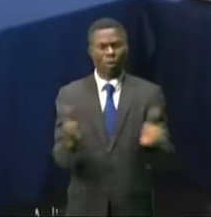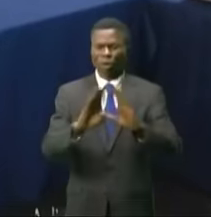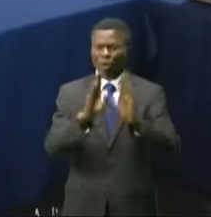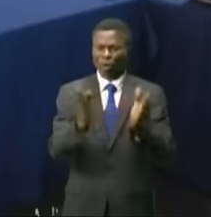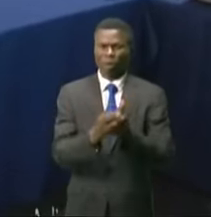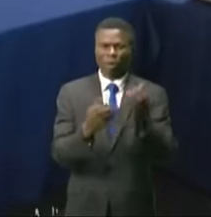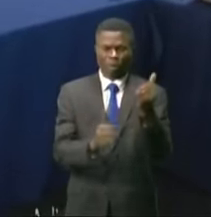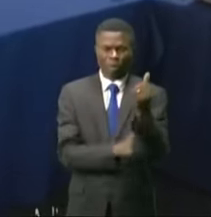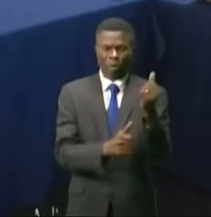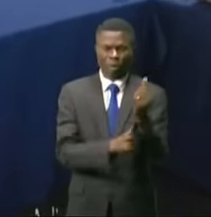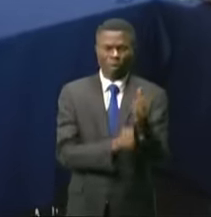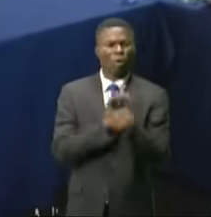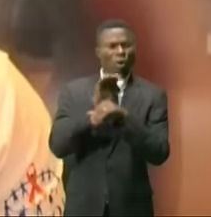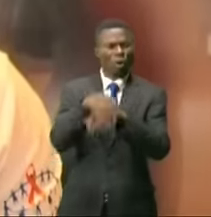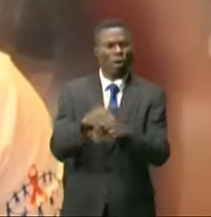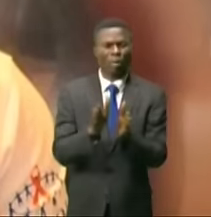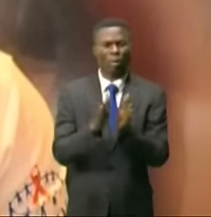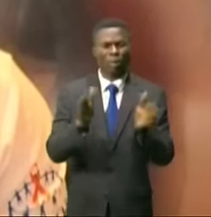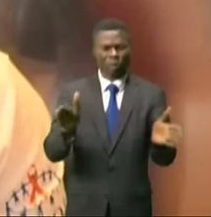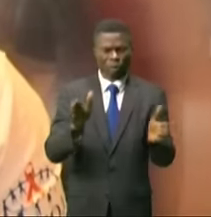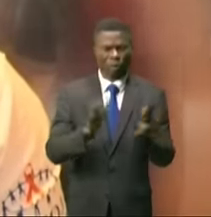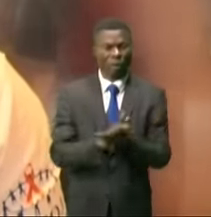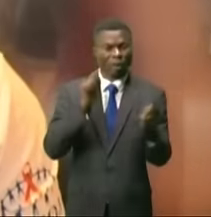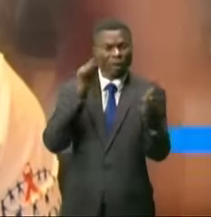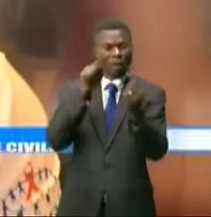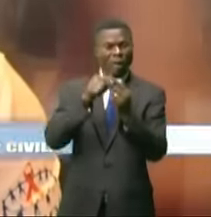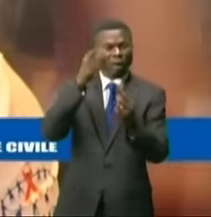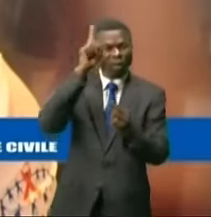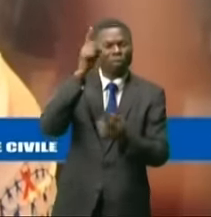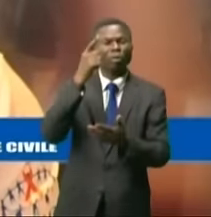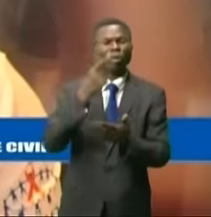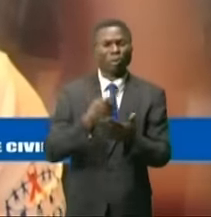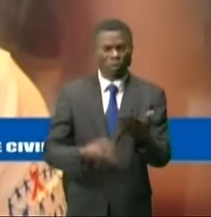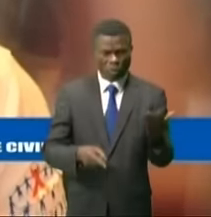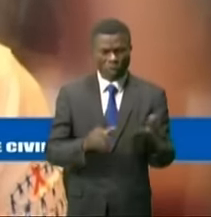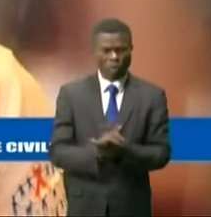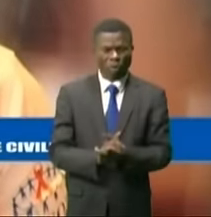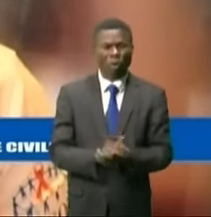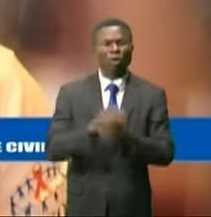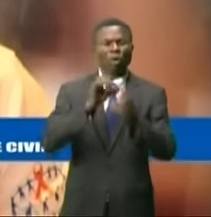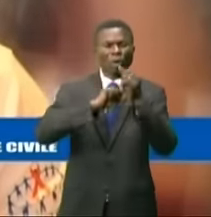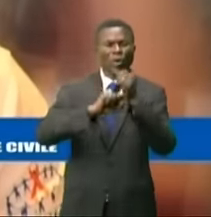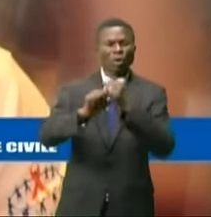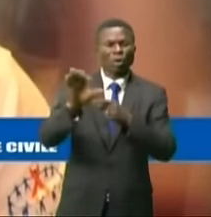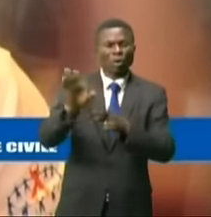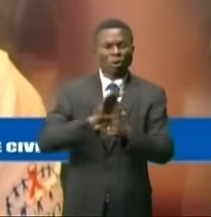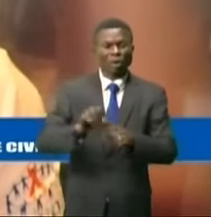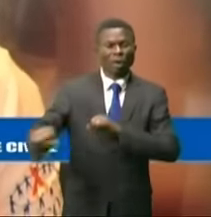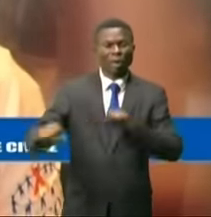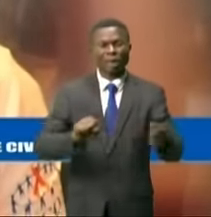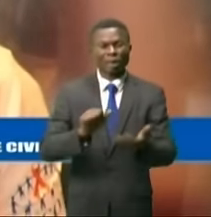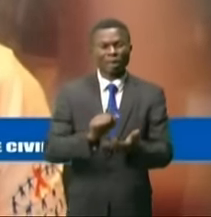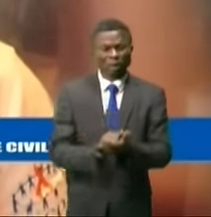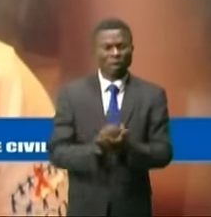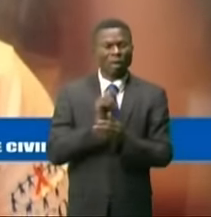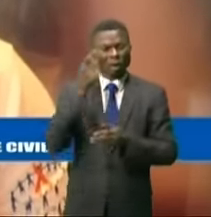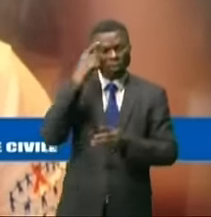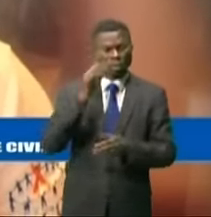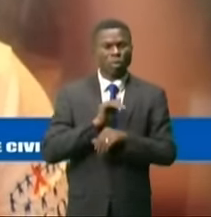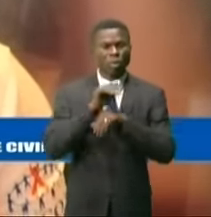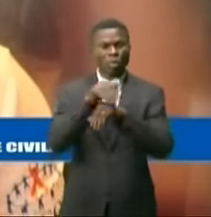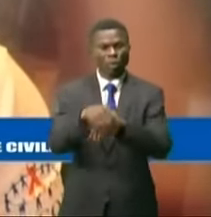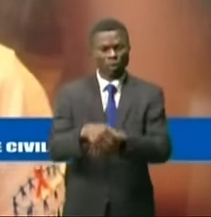monde pour une implication totale. L'objectif principal de cette réunion de Task Force, c'est de contribuer